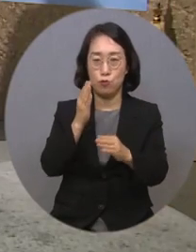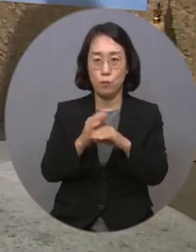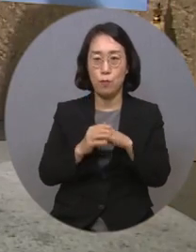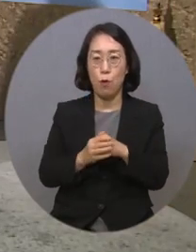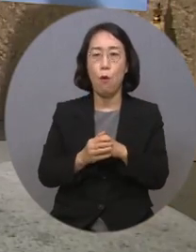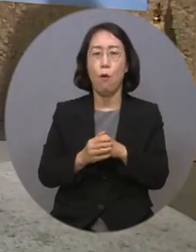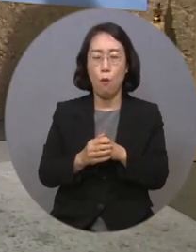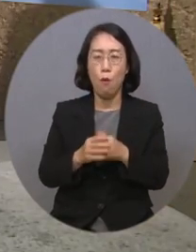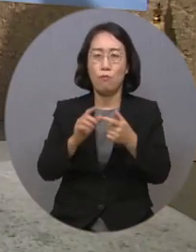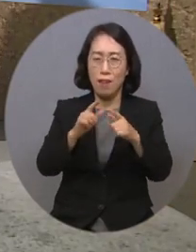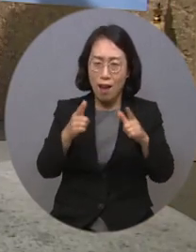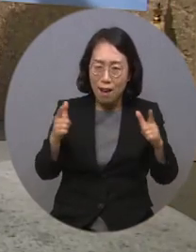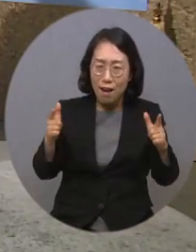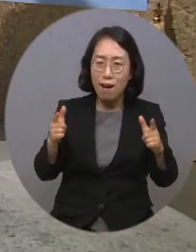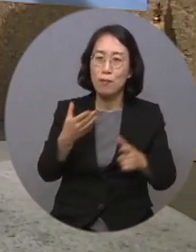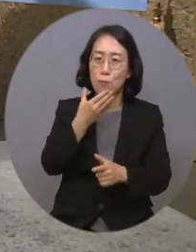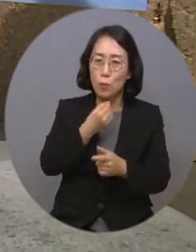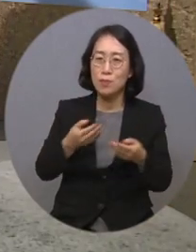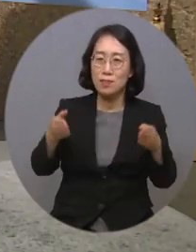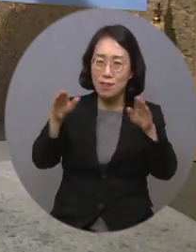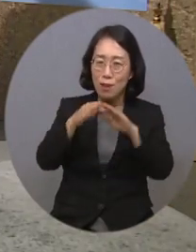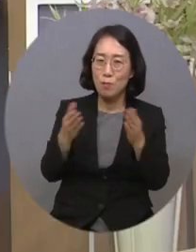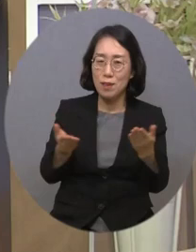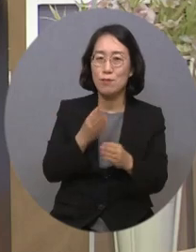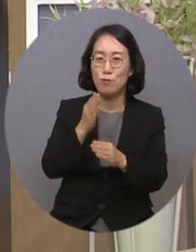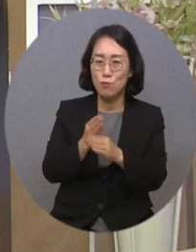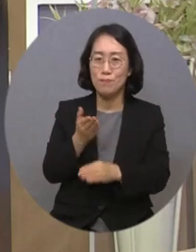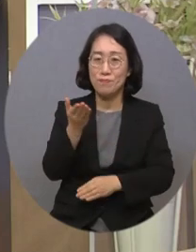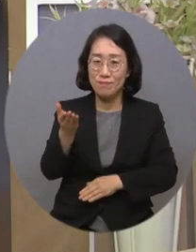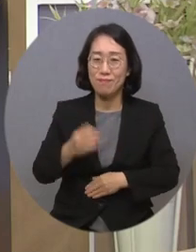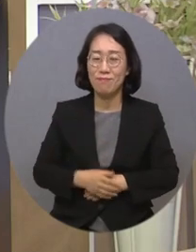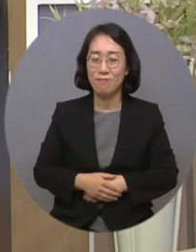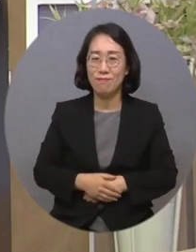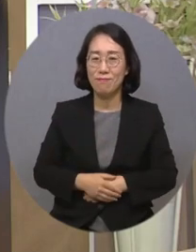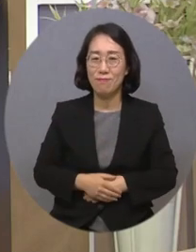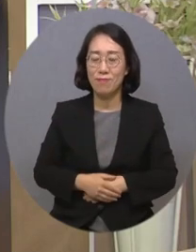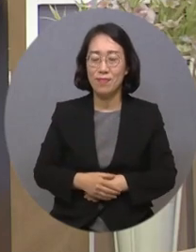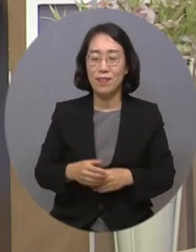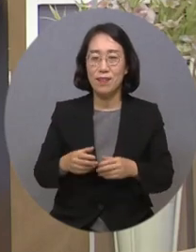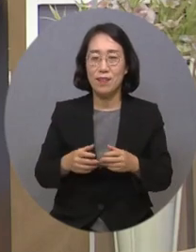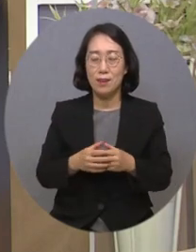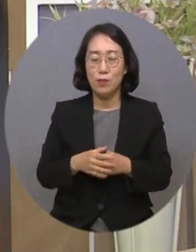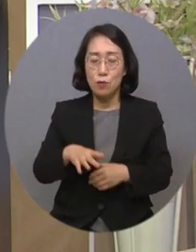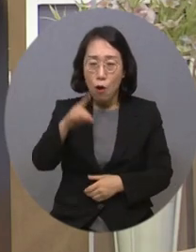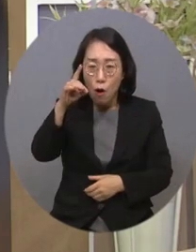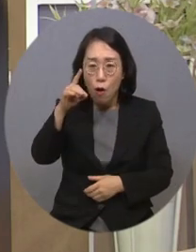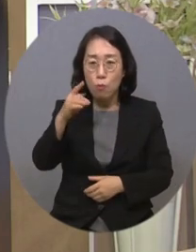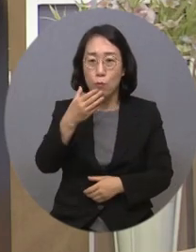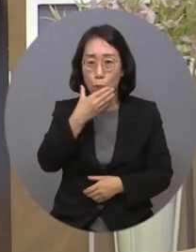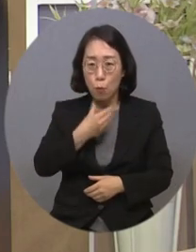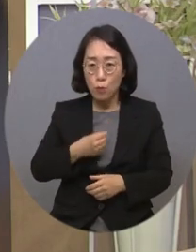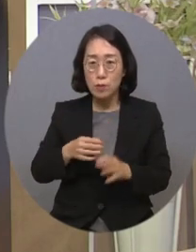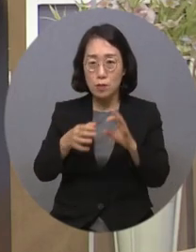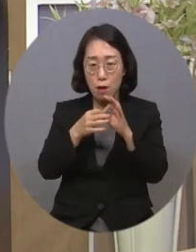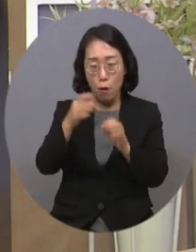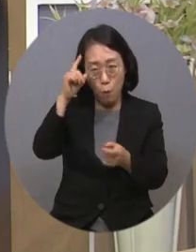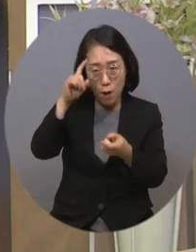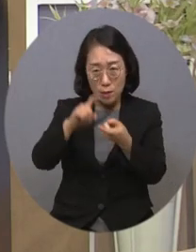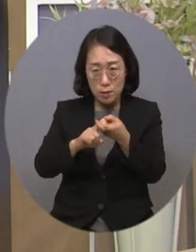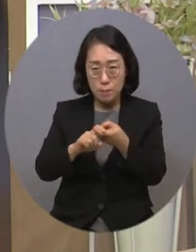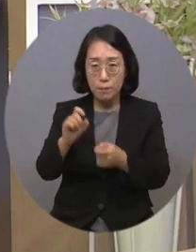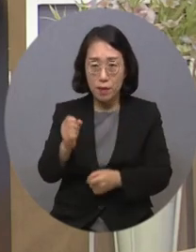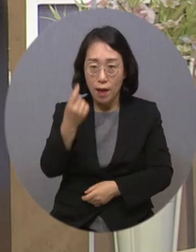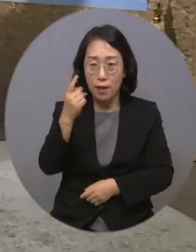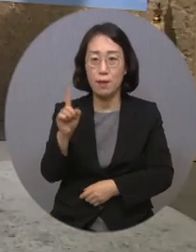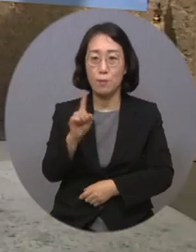정말 다양한 이 복지 사업을 하고 계신데요. 처음 이렇게 장애 복지 사업에 관심을 가지게 된 이 계기가 따로